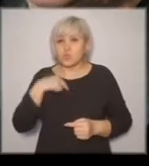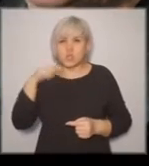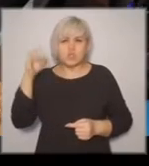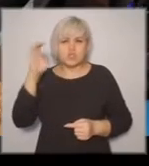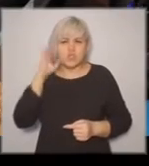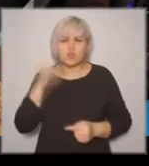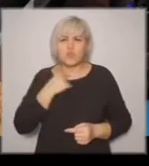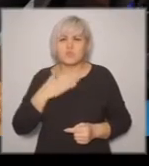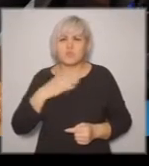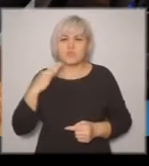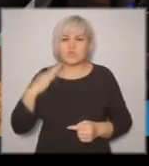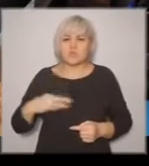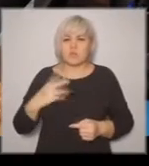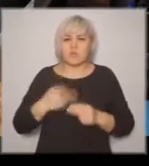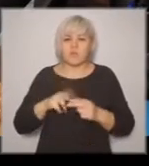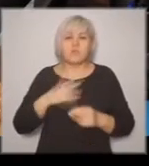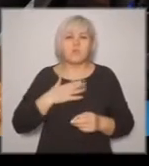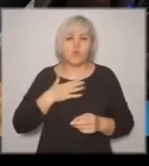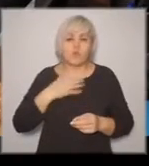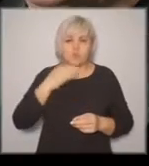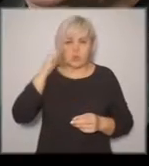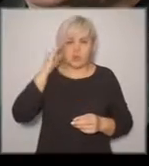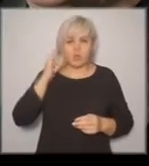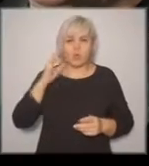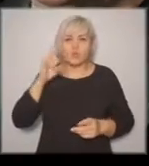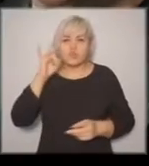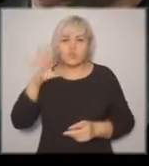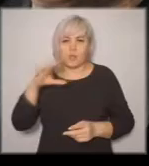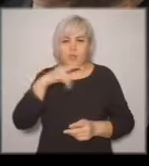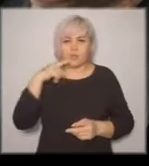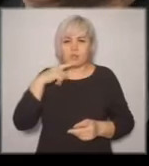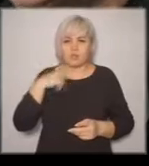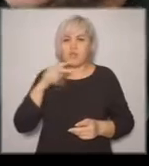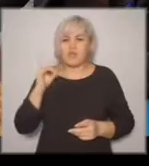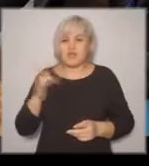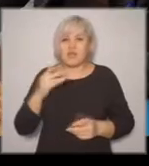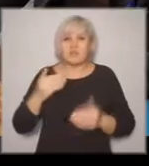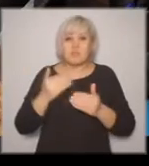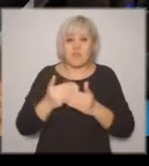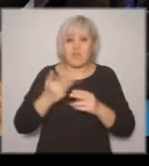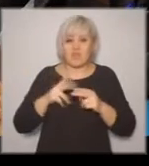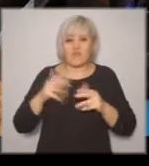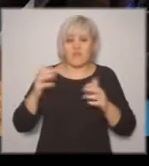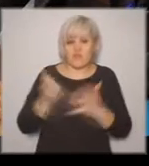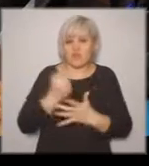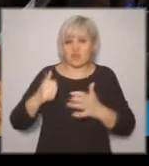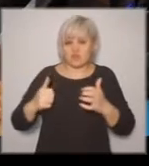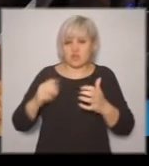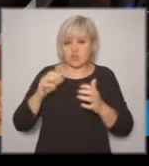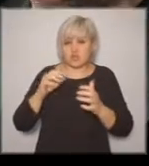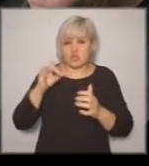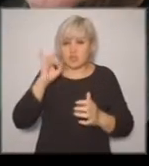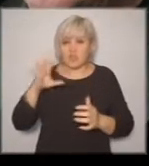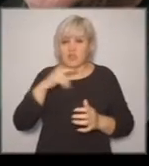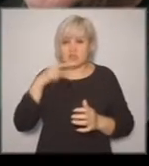бассейна переодеваться, и в раздевалке слышу голоса вот эти. Один другому говорит: вон, смотри,